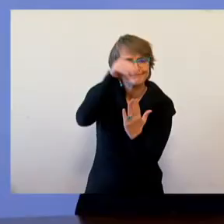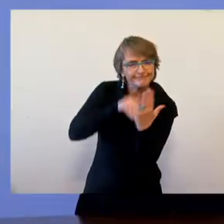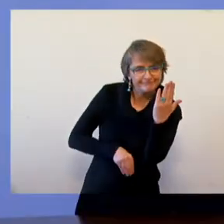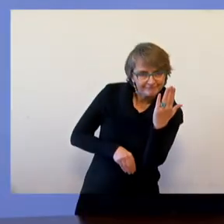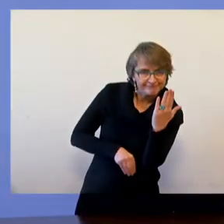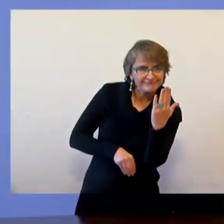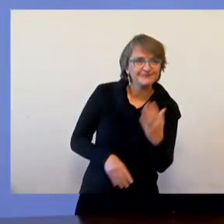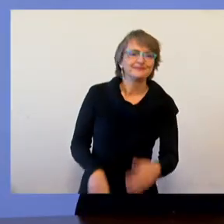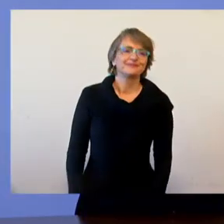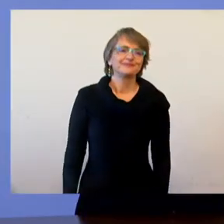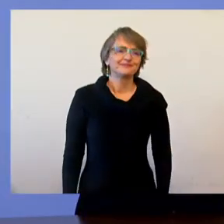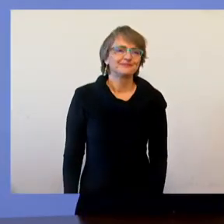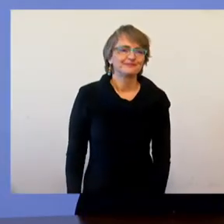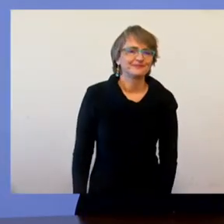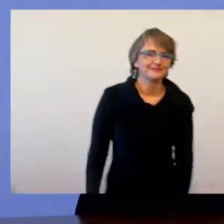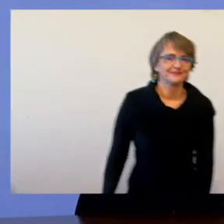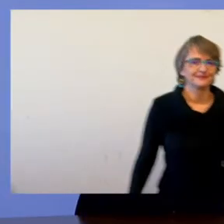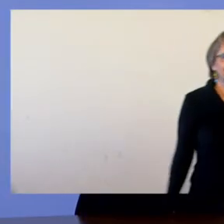Akbar Ali Taznim.